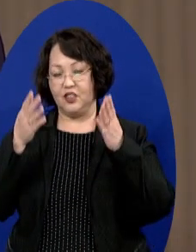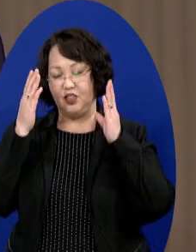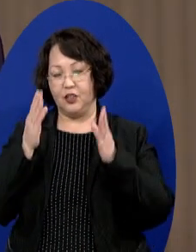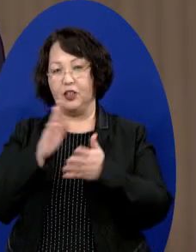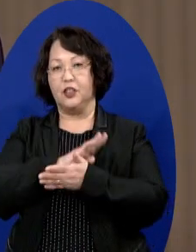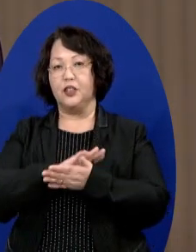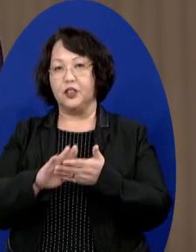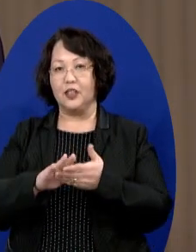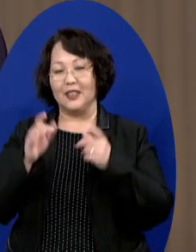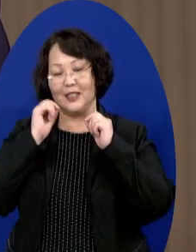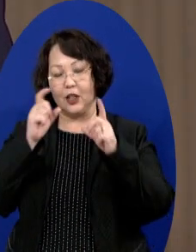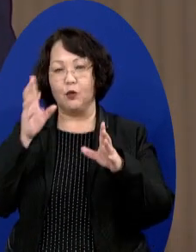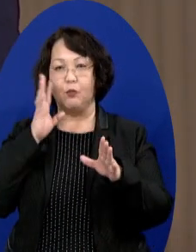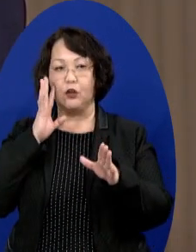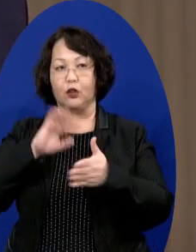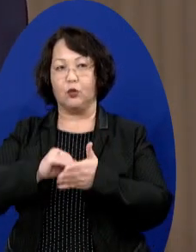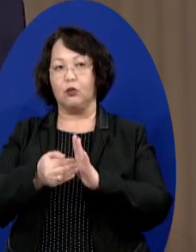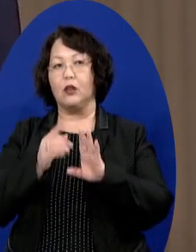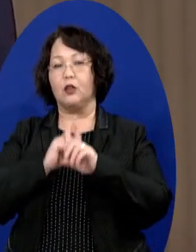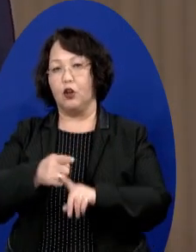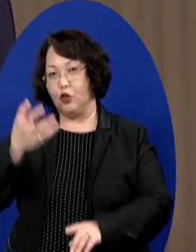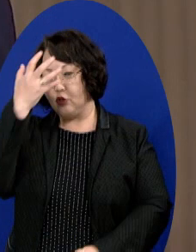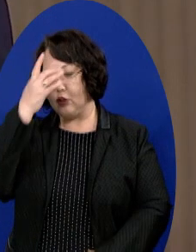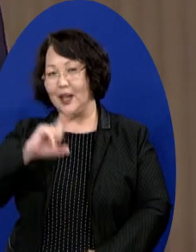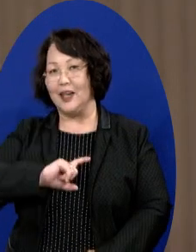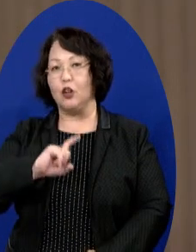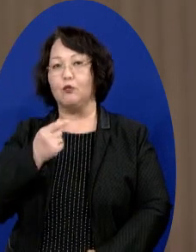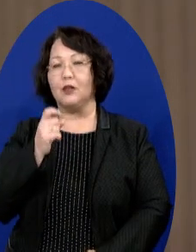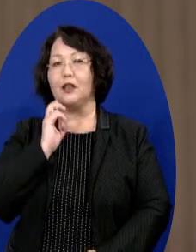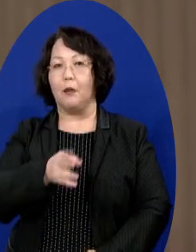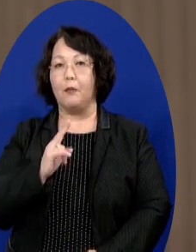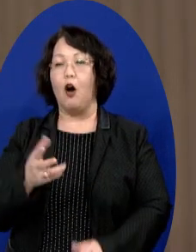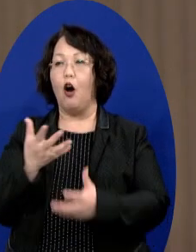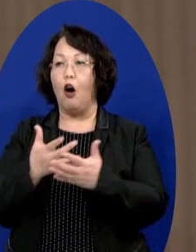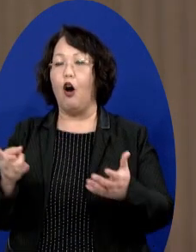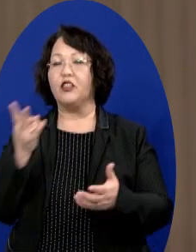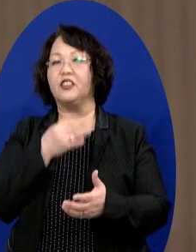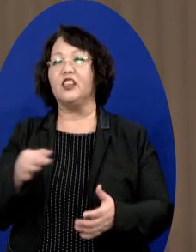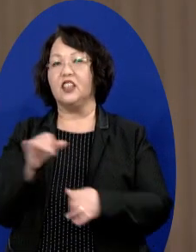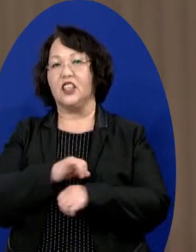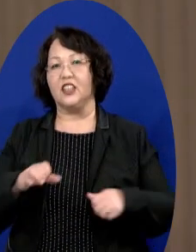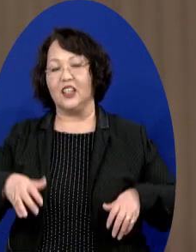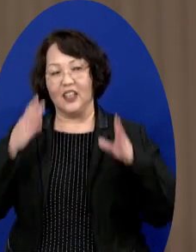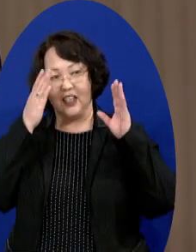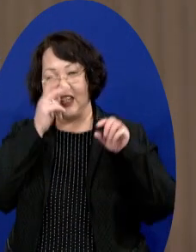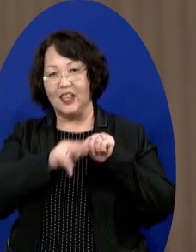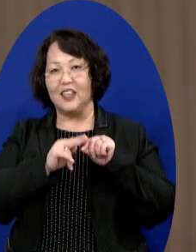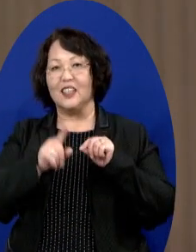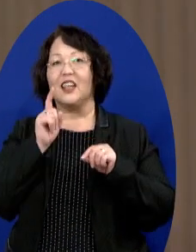шин сэргэлтийн бодлогын хүрээнд бол энэ төрийн өмчит компаниудыг олон нийтийн хялтад шилжүүлэх. За цаашлаад энэ үндсаасны зах